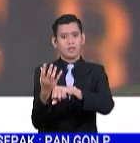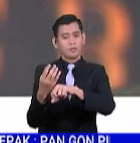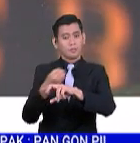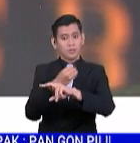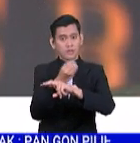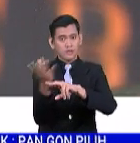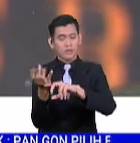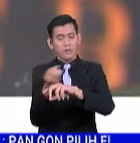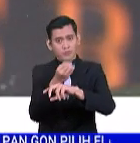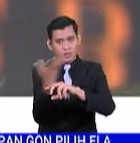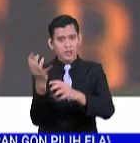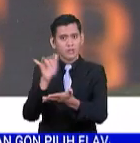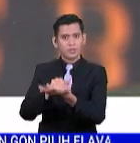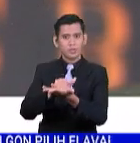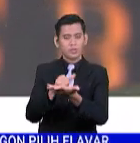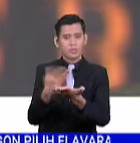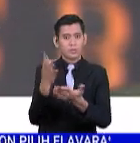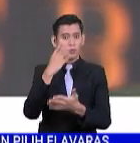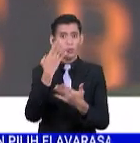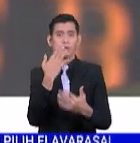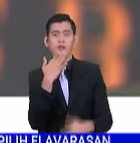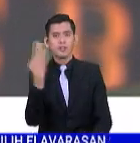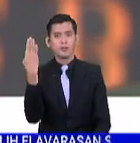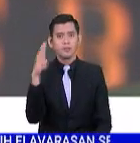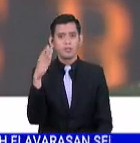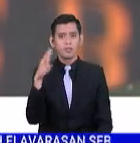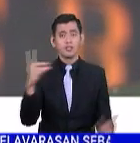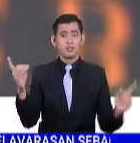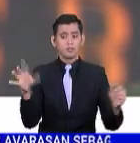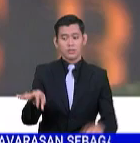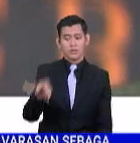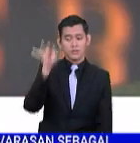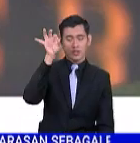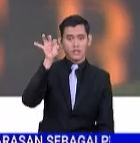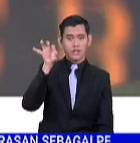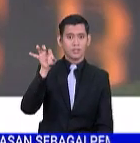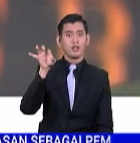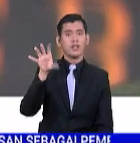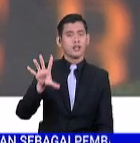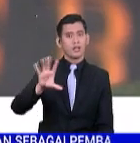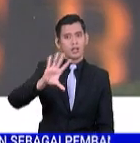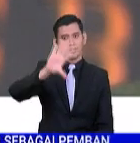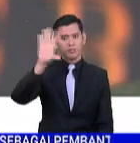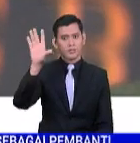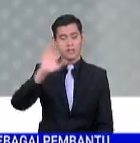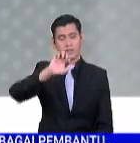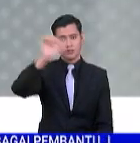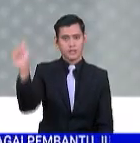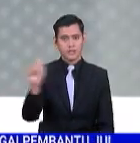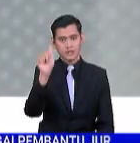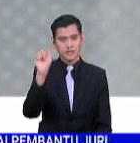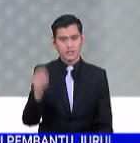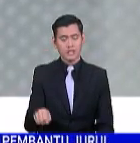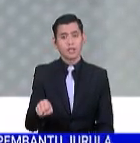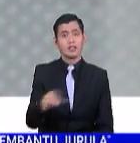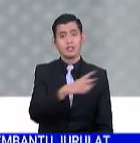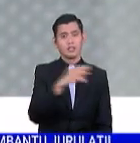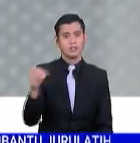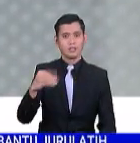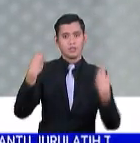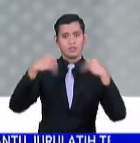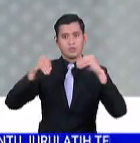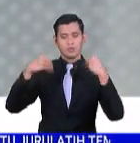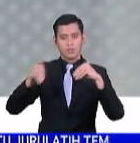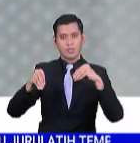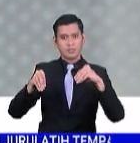Beers Cullinan Blue ini ditemukan di Lombong Cullinan Afrika Selatan pada tahun lepas. Ia akan ditawarkan pada lelongan